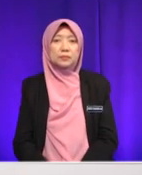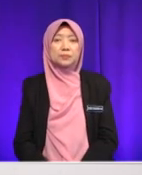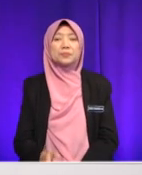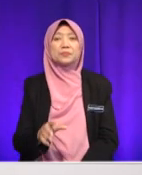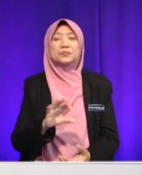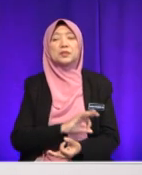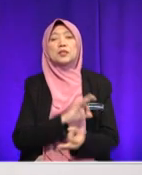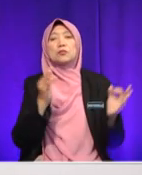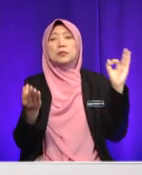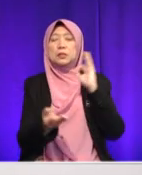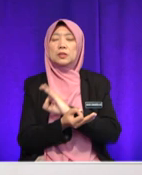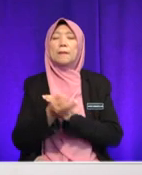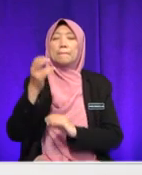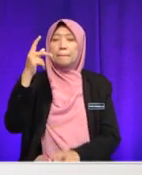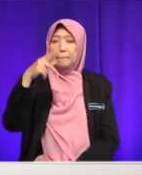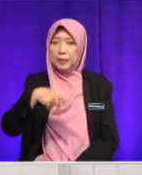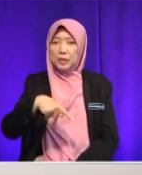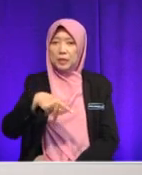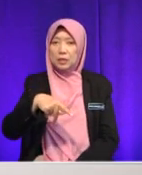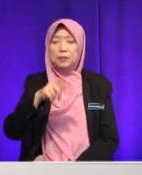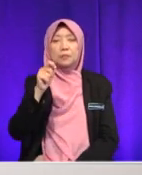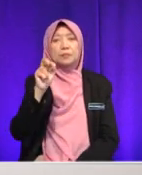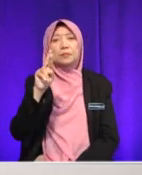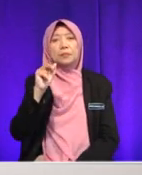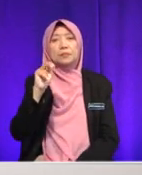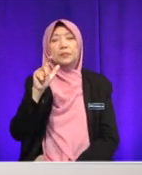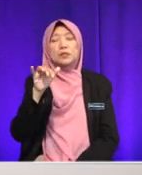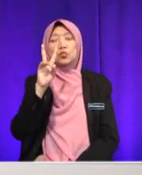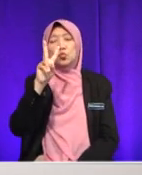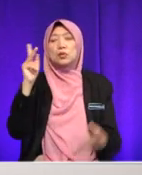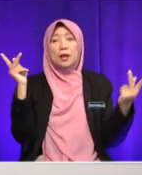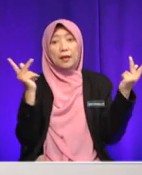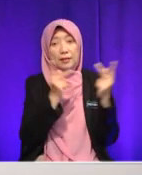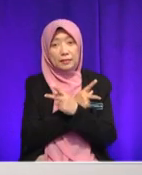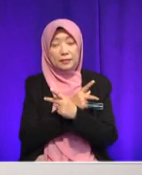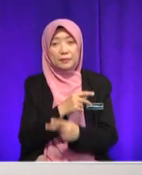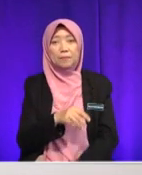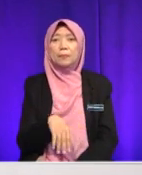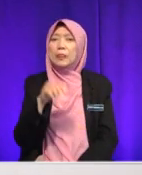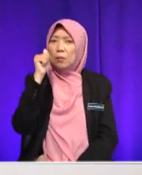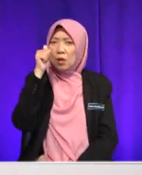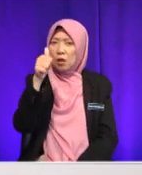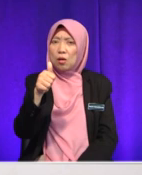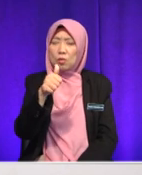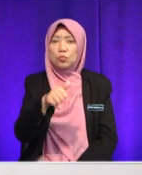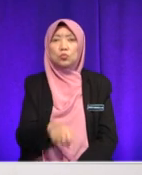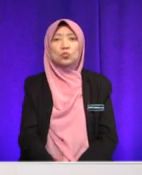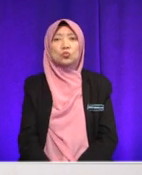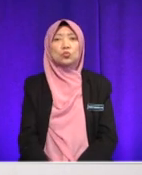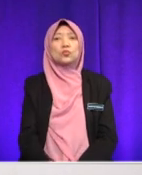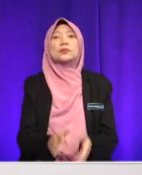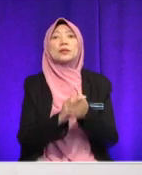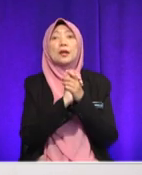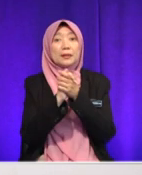Transformasi P iaitu translasi berlaku sebanyak 2 kali. Bagus, Charlene. Bagus,